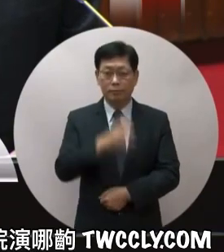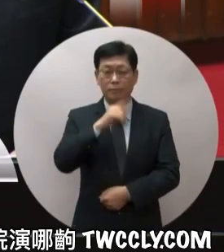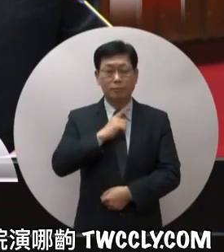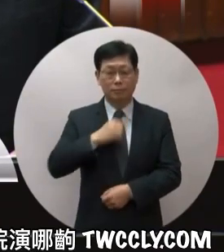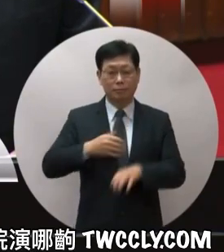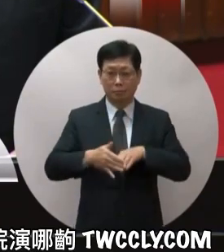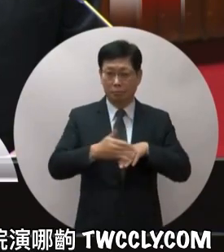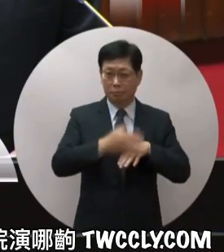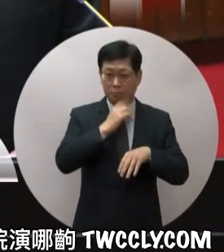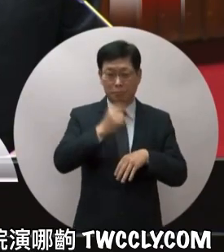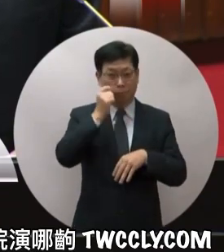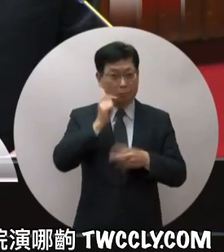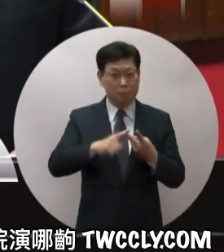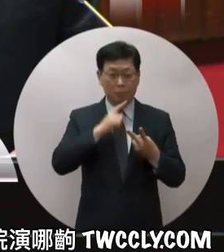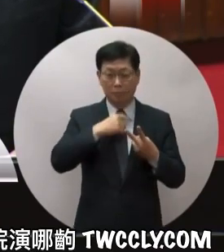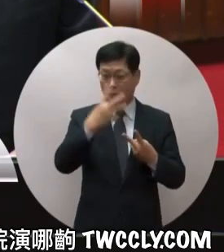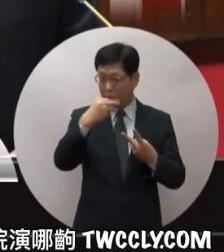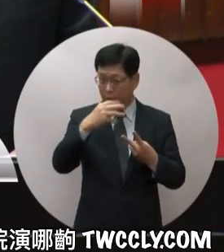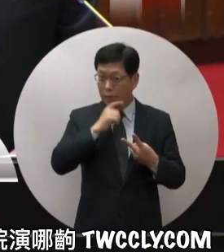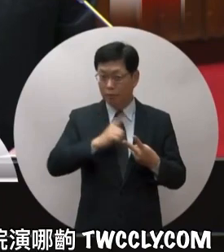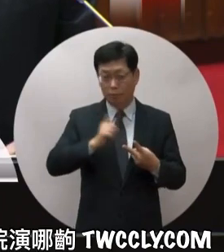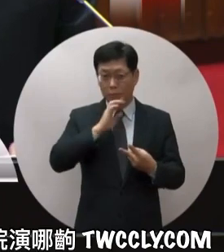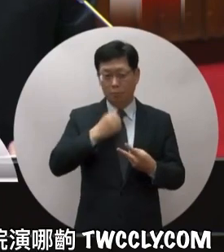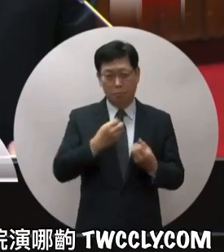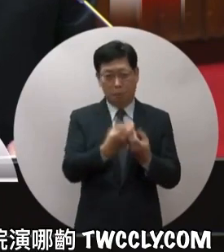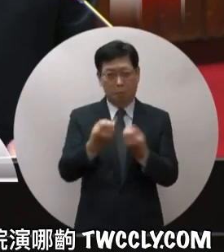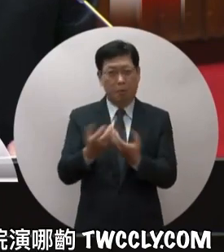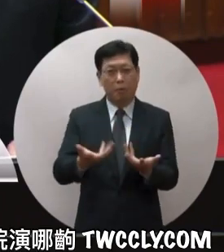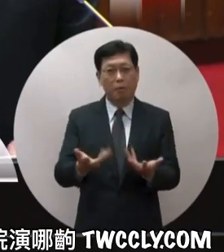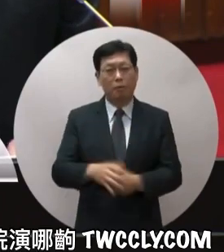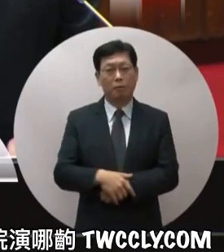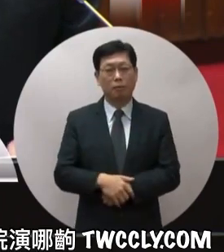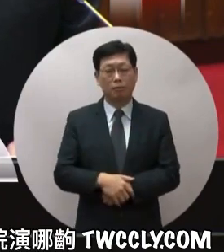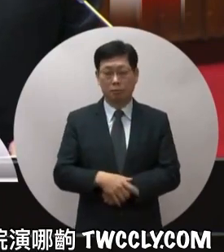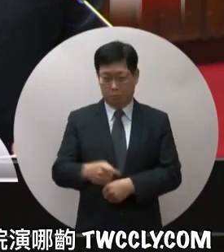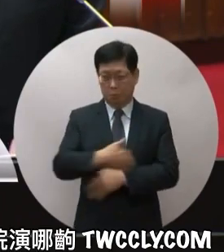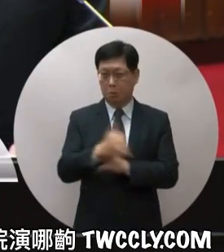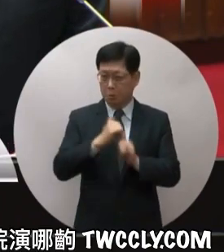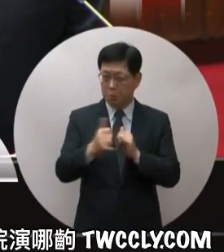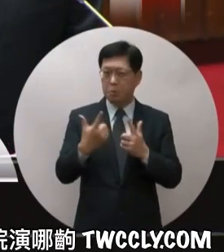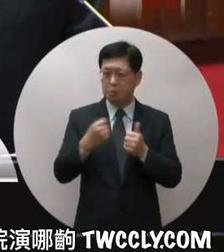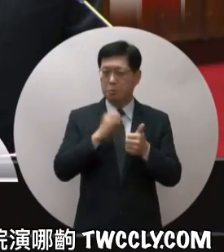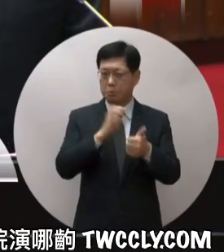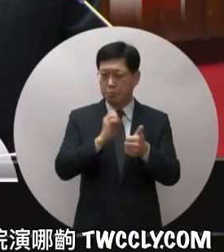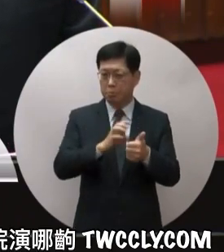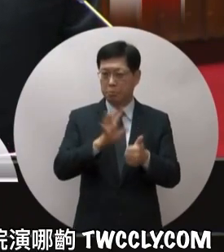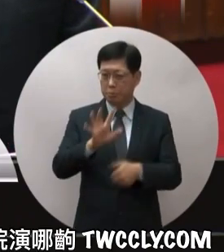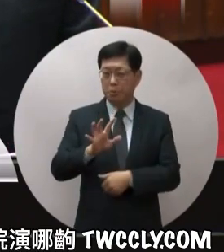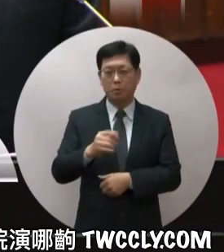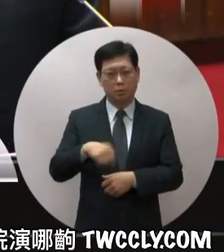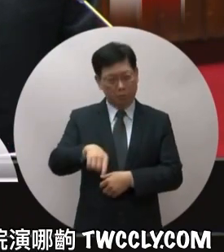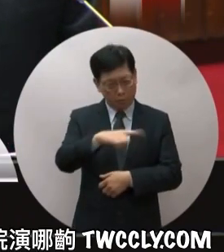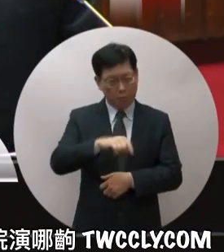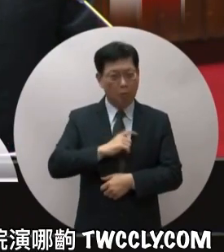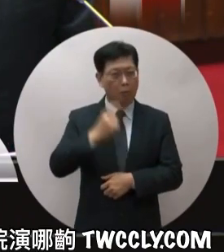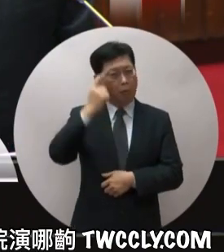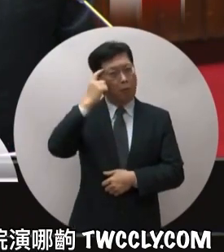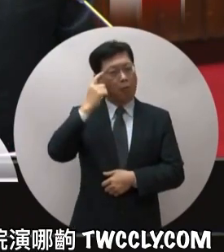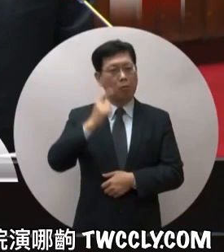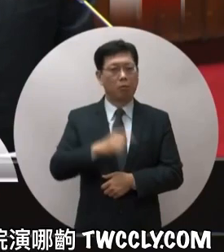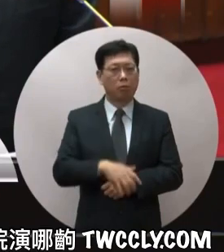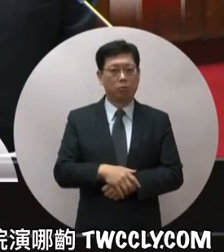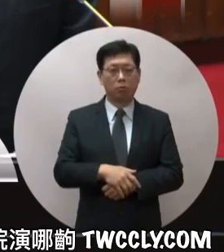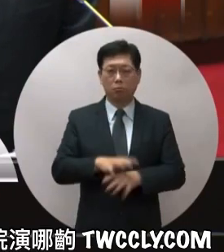院長那時候鄉親也有很多給你歡迎大家可以感受到